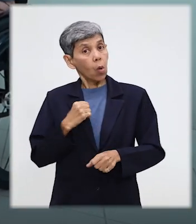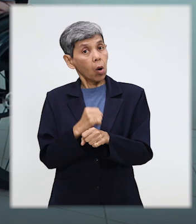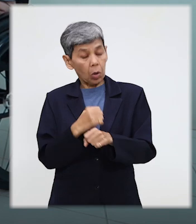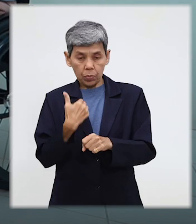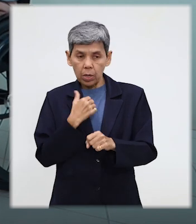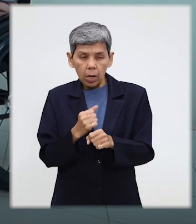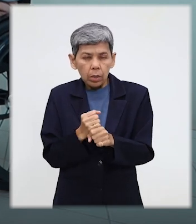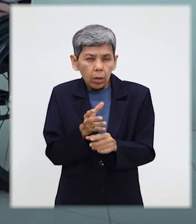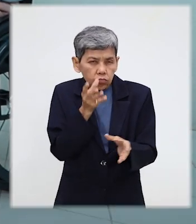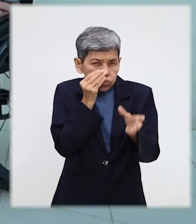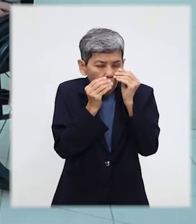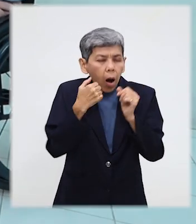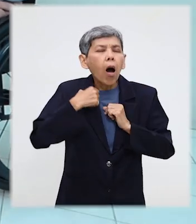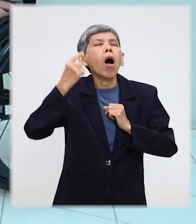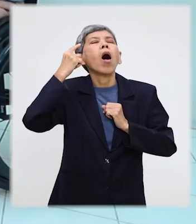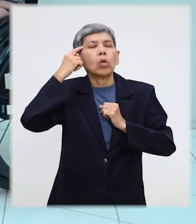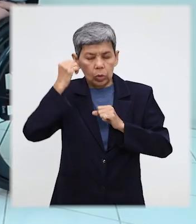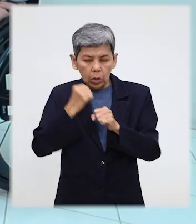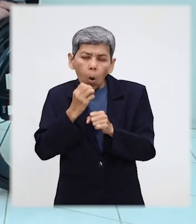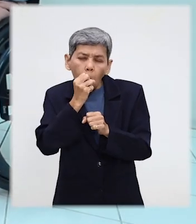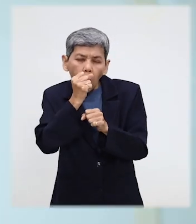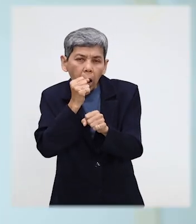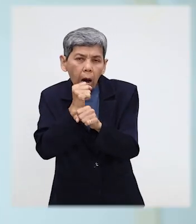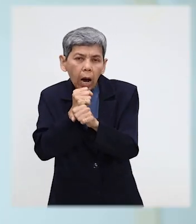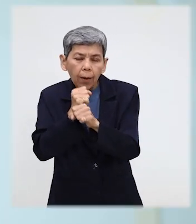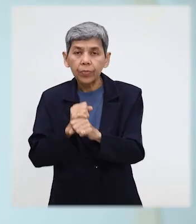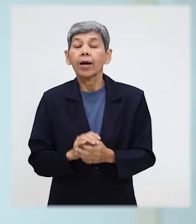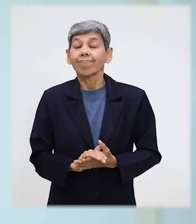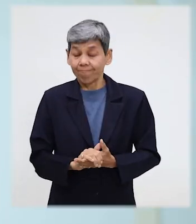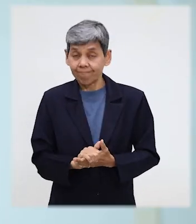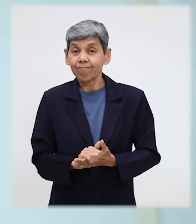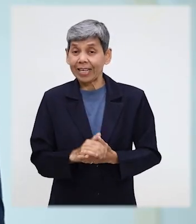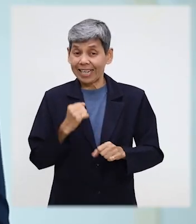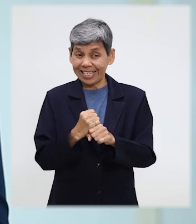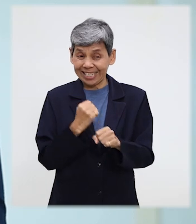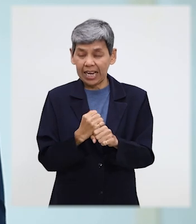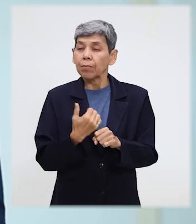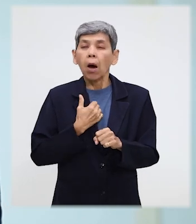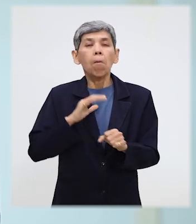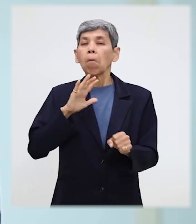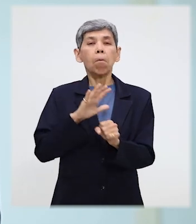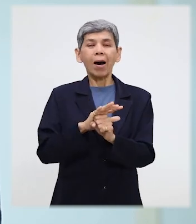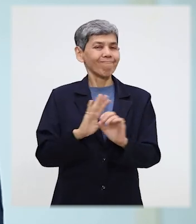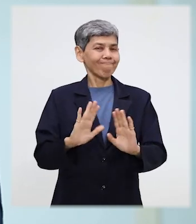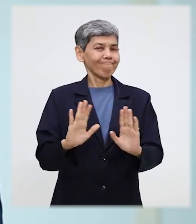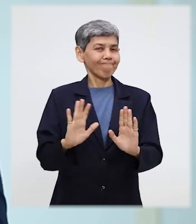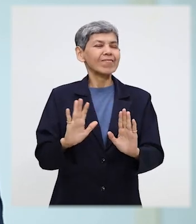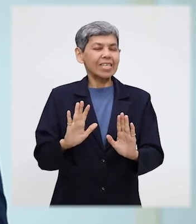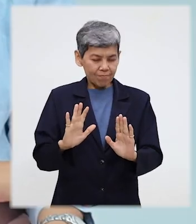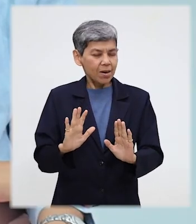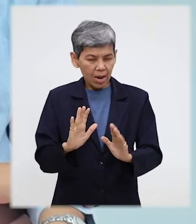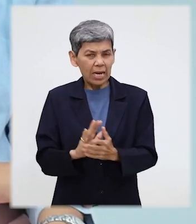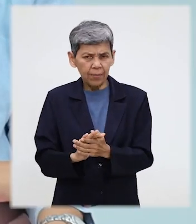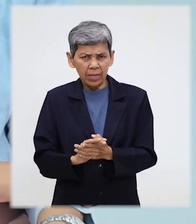ของการเรียนรู้ด้วยแล้วก็ทำทดสอบผลิตภัณฑ์ไปด้วยค่ะตรงนี้ถ้าบอกว่า จบขั้นนี้อะไรอย่างเงี้ยค่ะบางทีก็ลำบาก